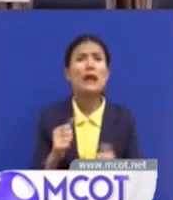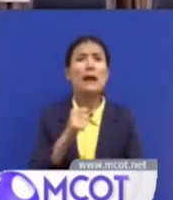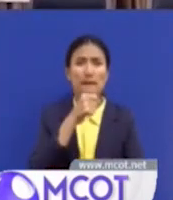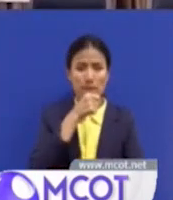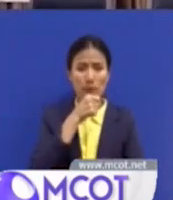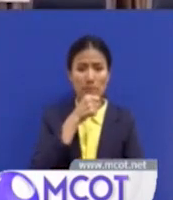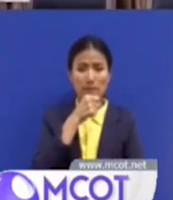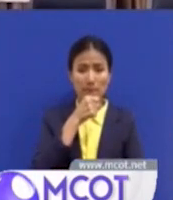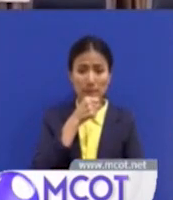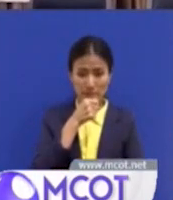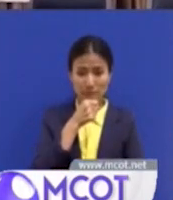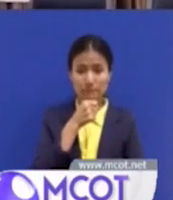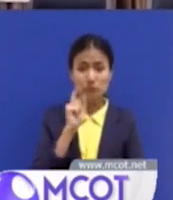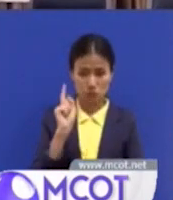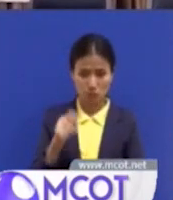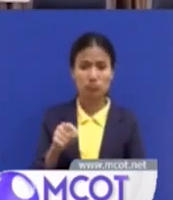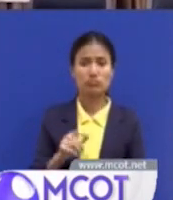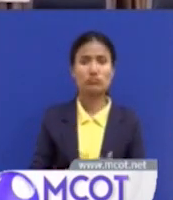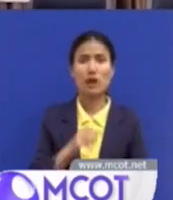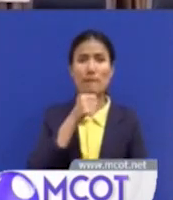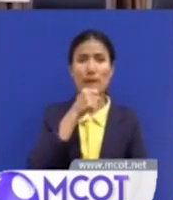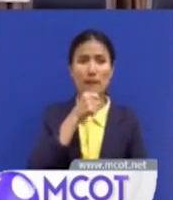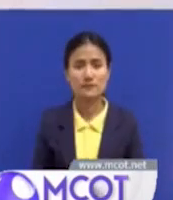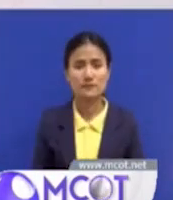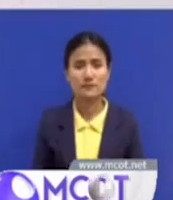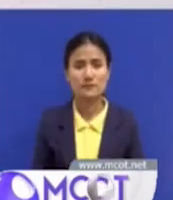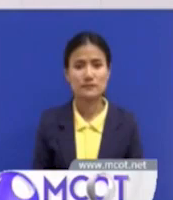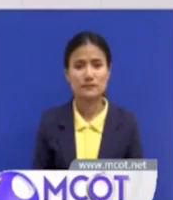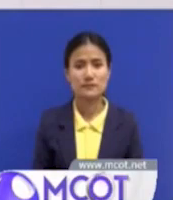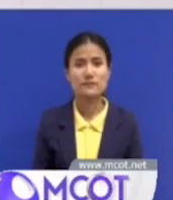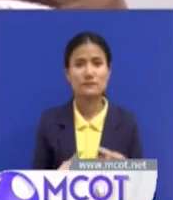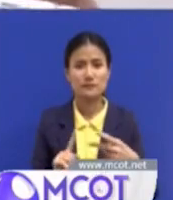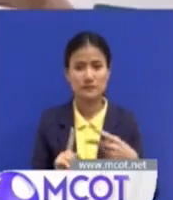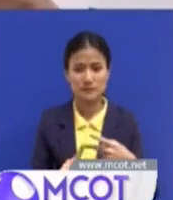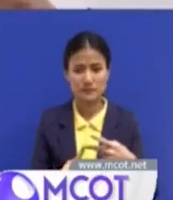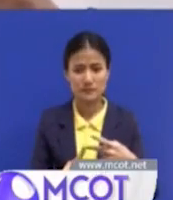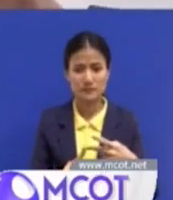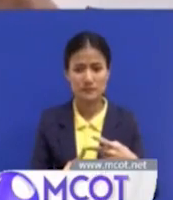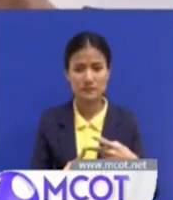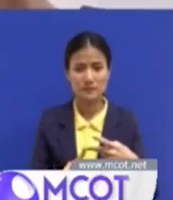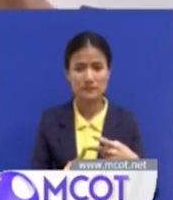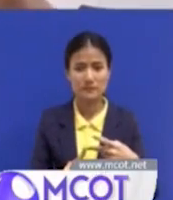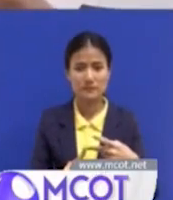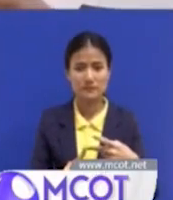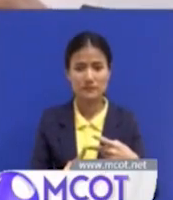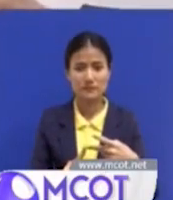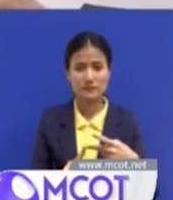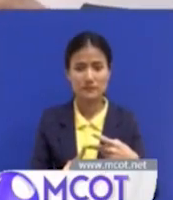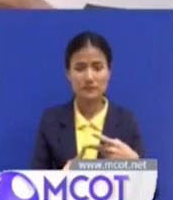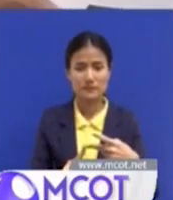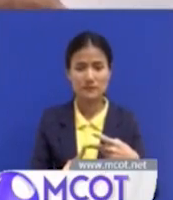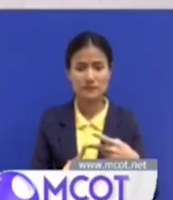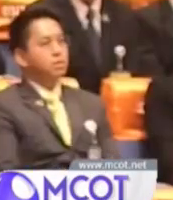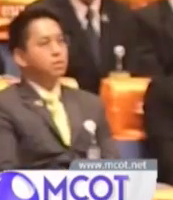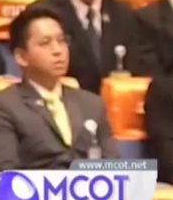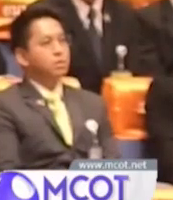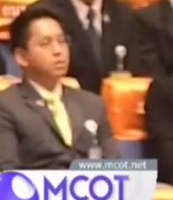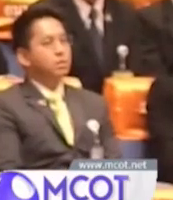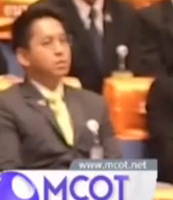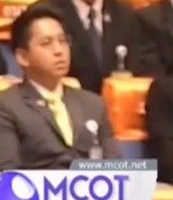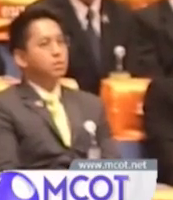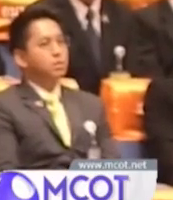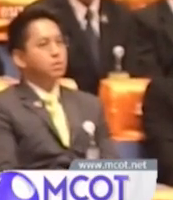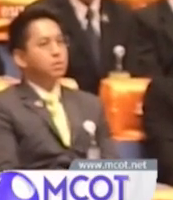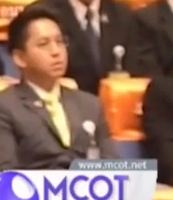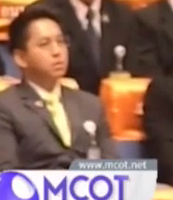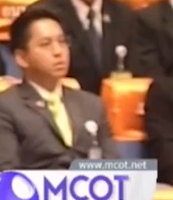ลีกภัยเป็นประธานสภาด้วยคะแนน258เสียงต่อ235เสียงงดออกเสียง1เสียงทำให้นายสมพง